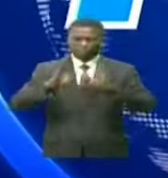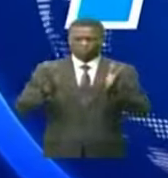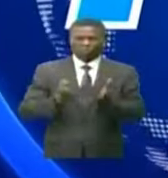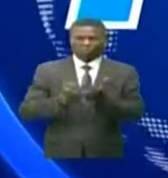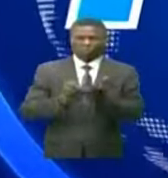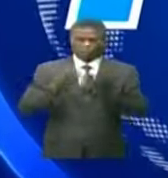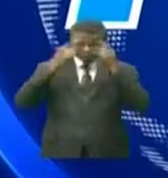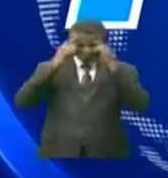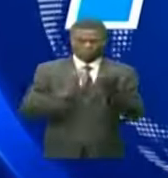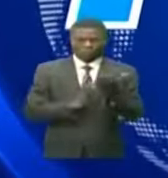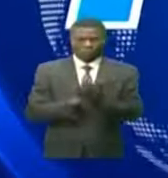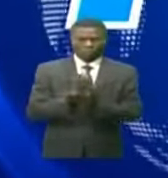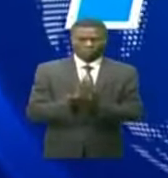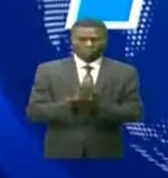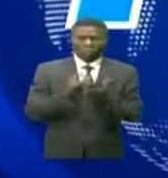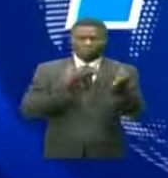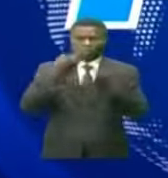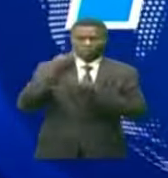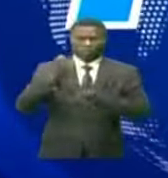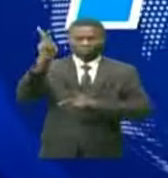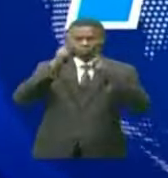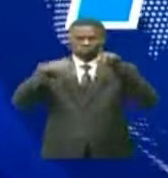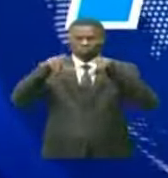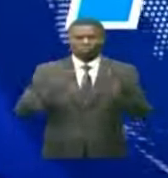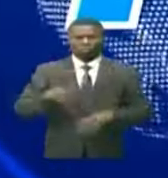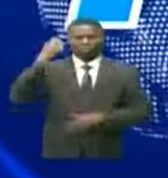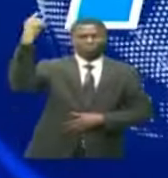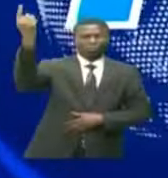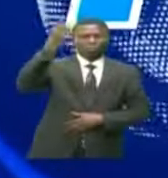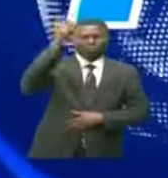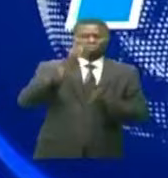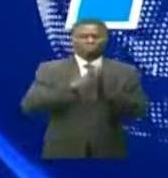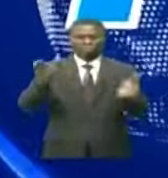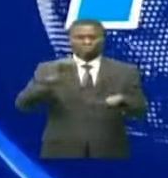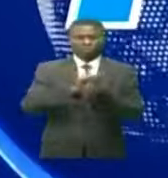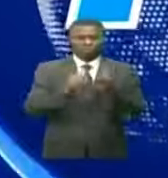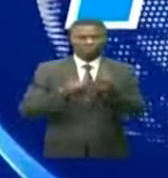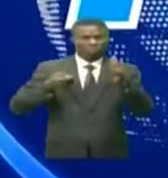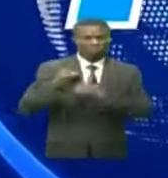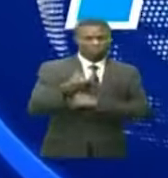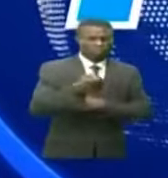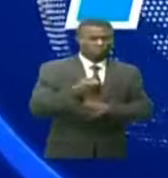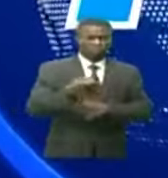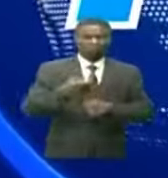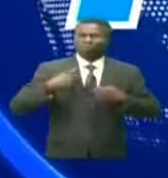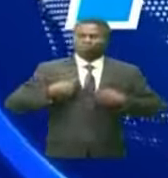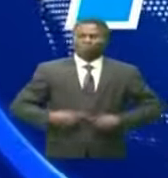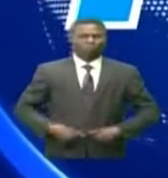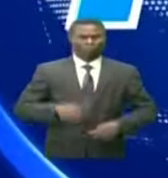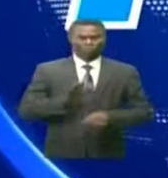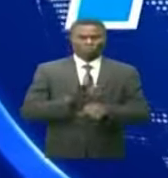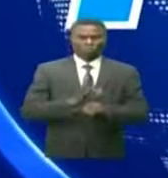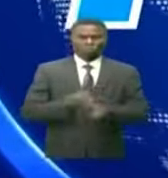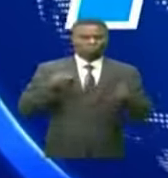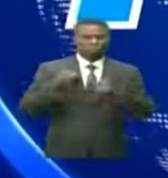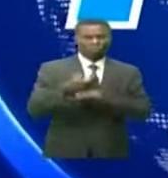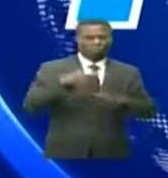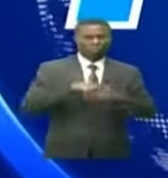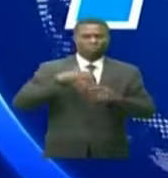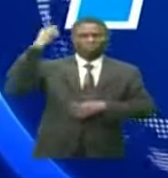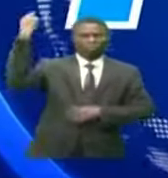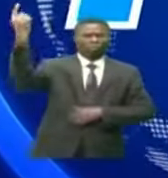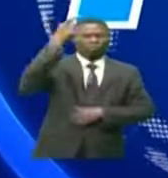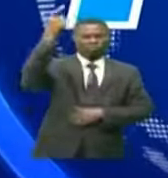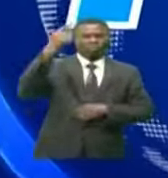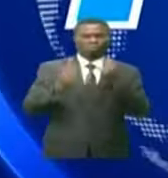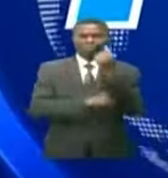dispositions nécessaires pour éclairer l'opinion nationale et internationale sur ce massacre de trop, véritable crime contre l'humanité et